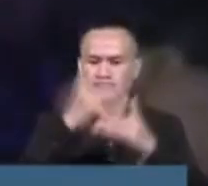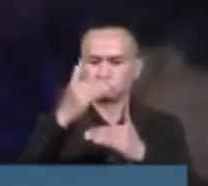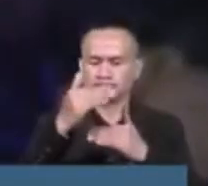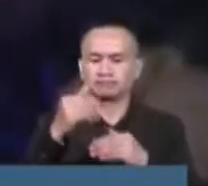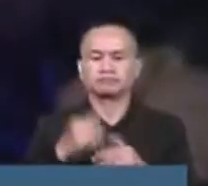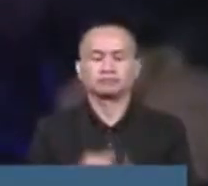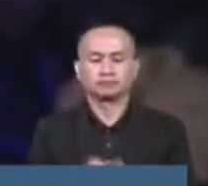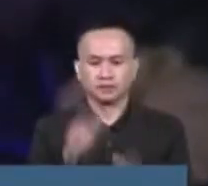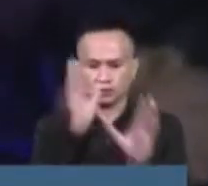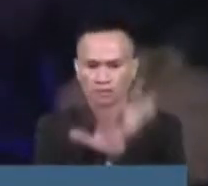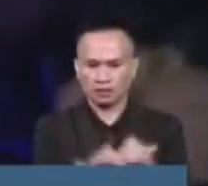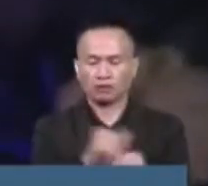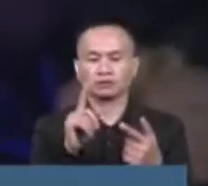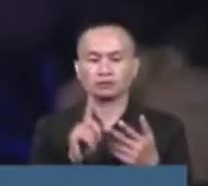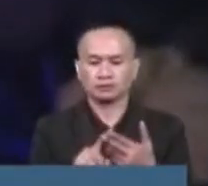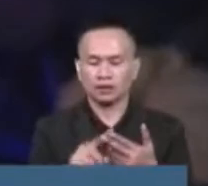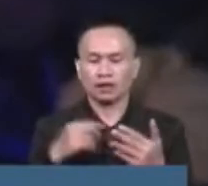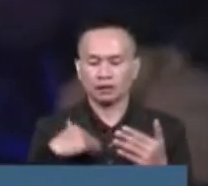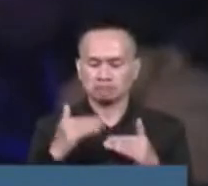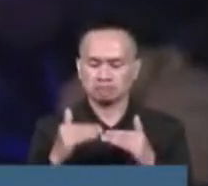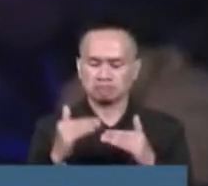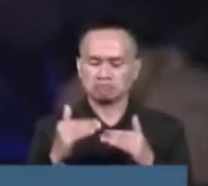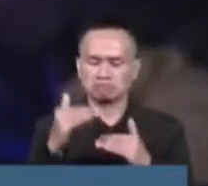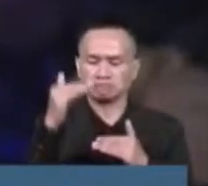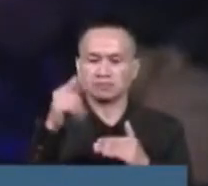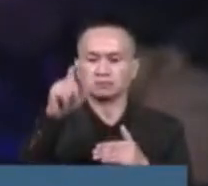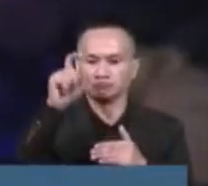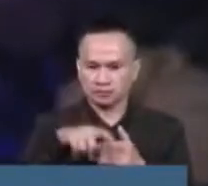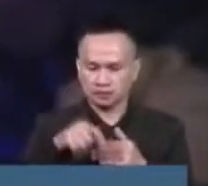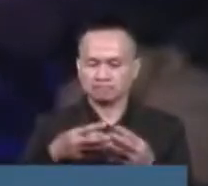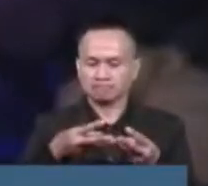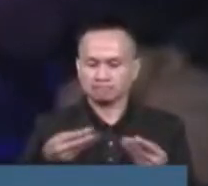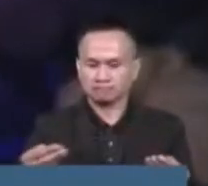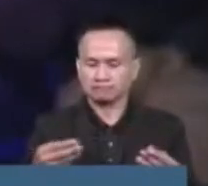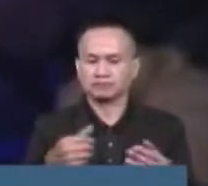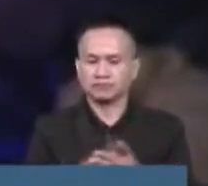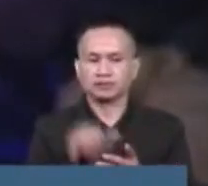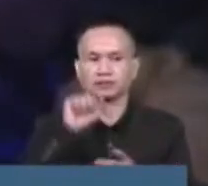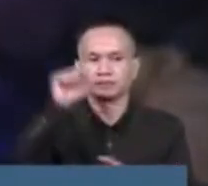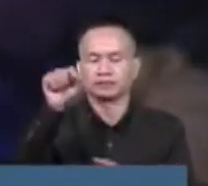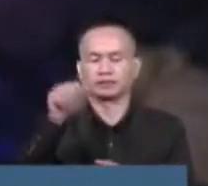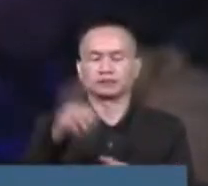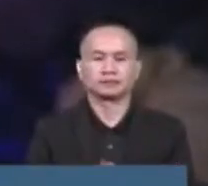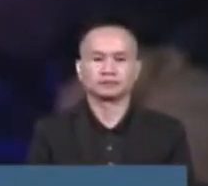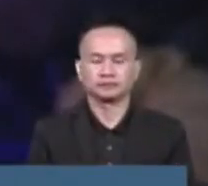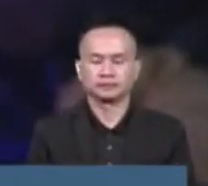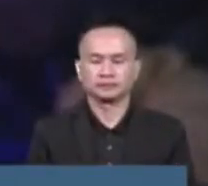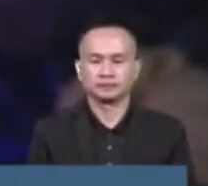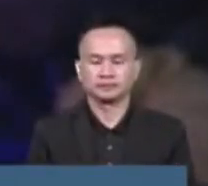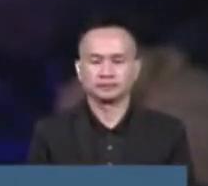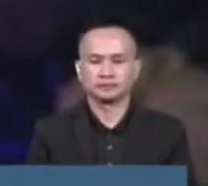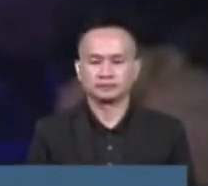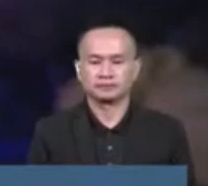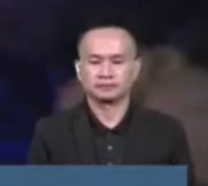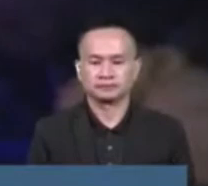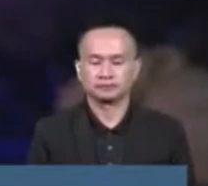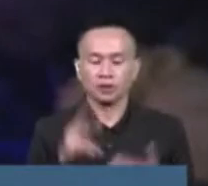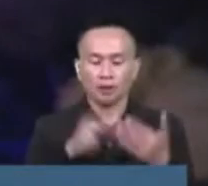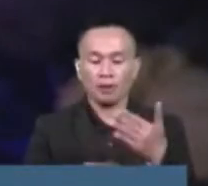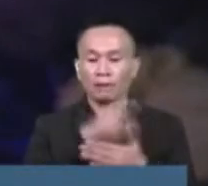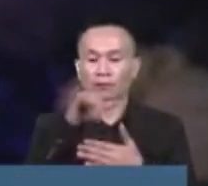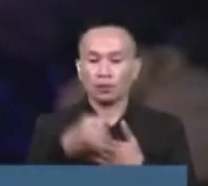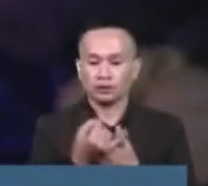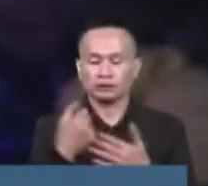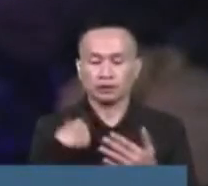Sarawak tetapi ada beberapa peringkat yang harus dibereskan terutama di Sabah beberapa projek lain